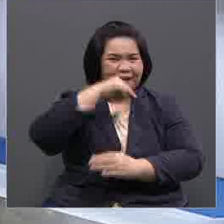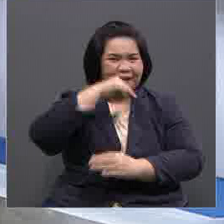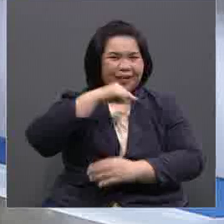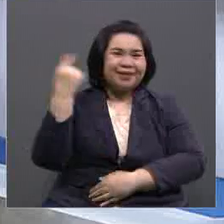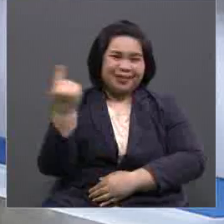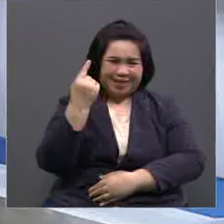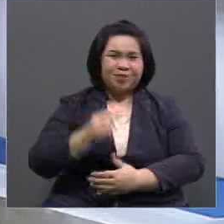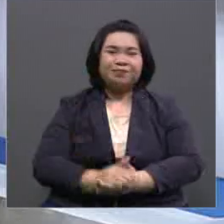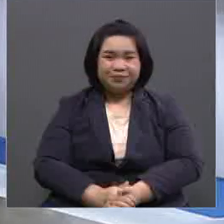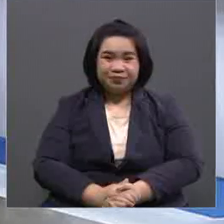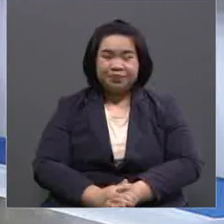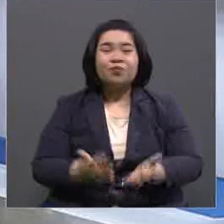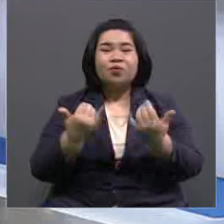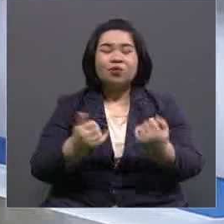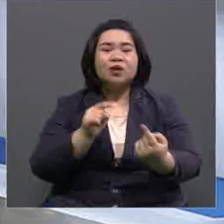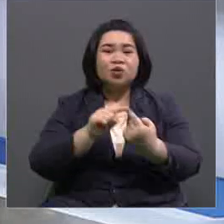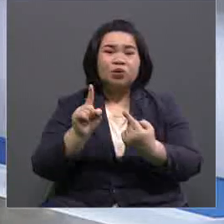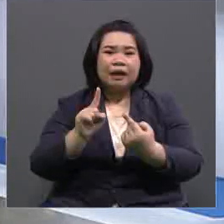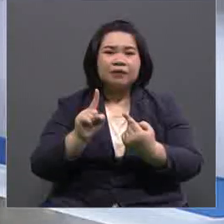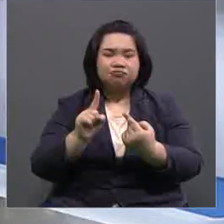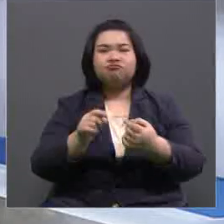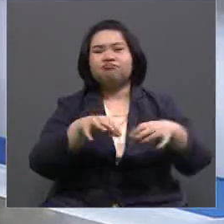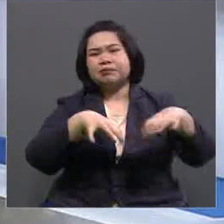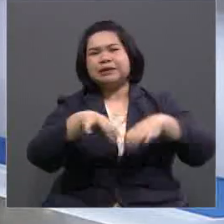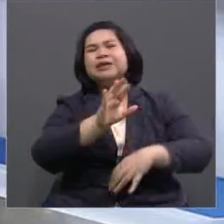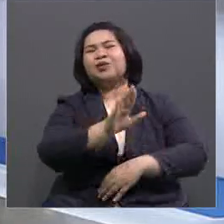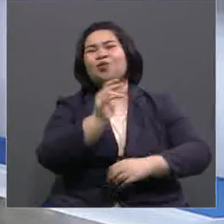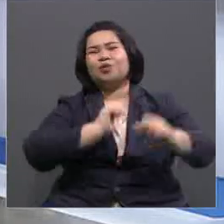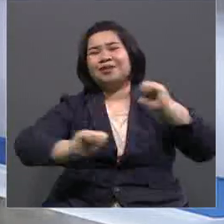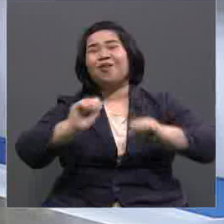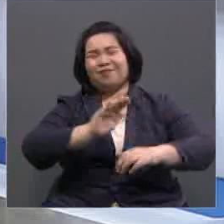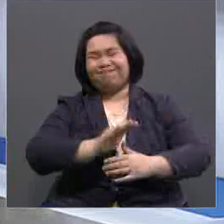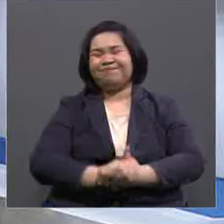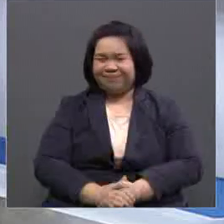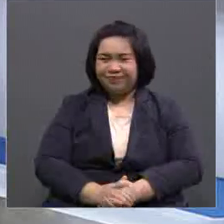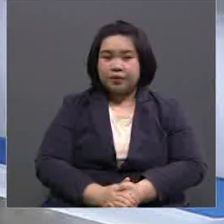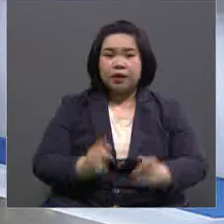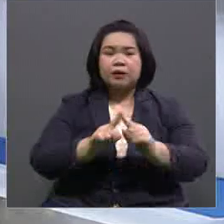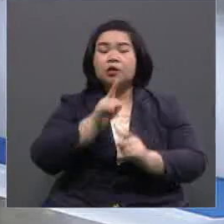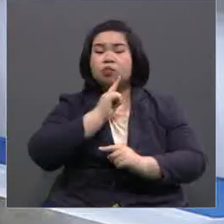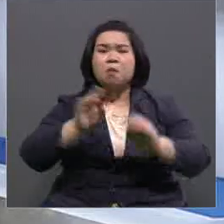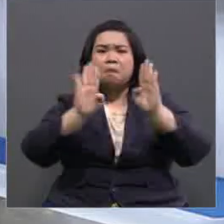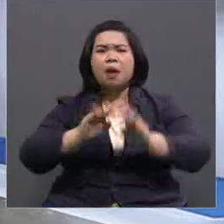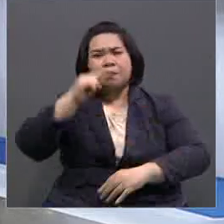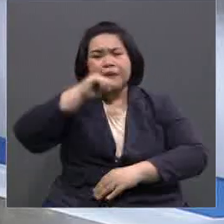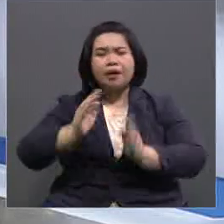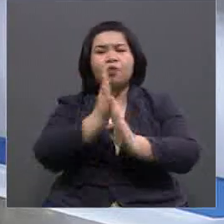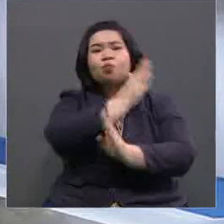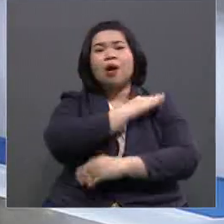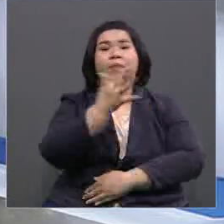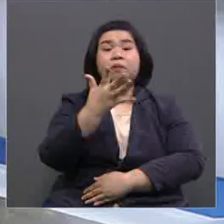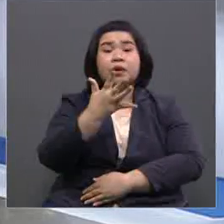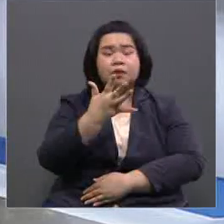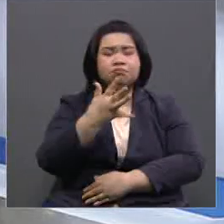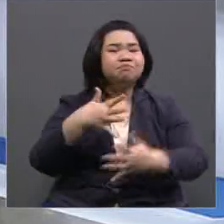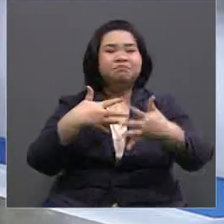นะค ค ะ รับ อ่ะก็เนี่ยแหละนะคะเป็นหนึ่งในที่มาที่ไปนะคะของเรื่องราวแต่แน่นอนถ้าหากว่าไม่ได้ไปใส่ชุดไทยไปไหว้พระใหญ่ที่พิษ